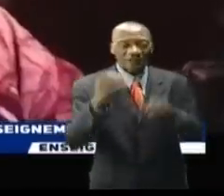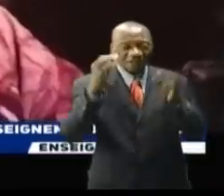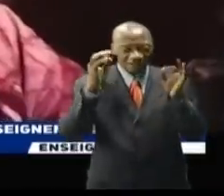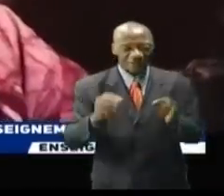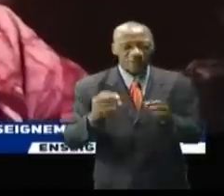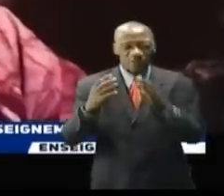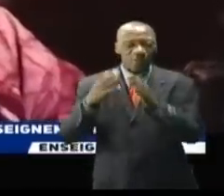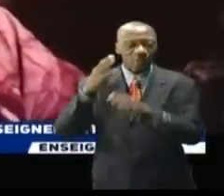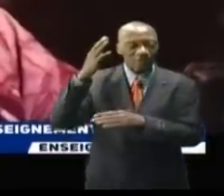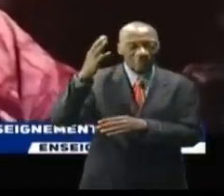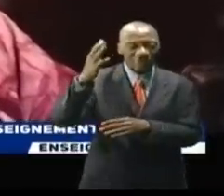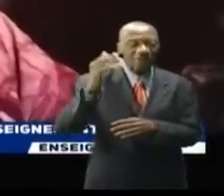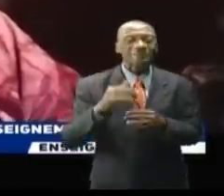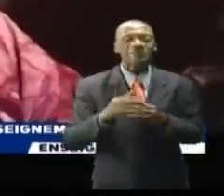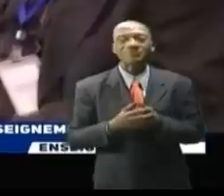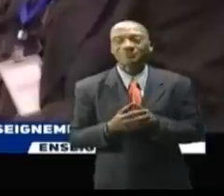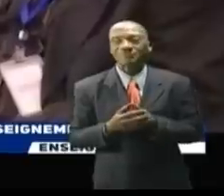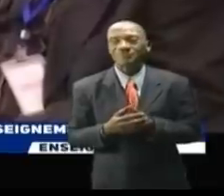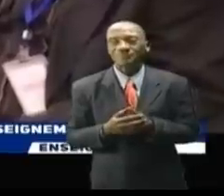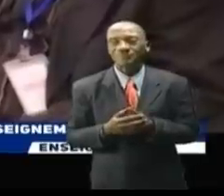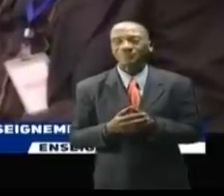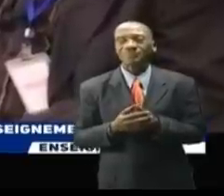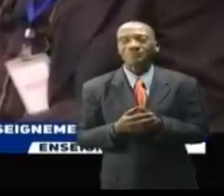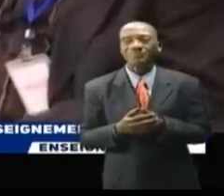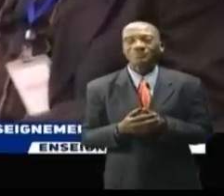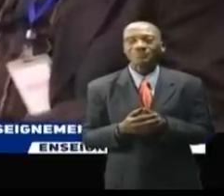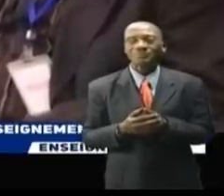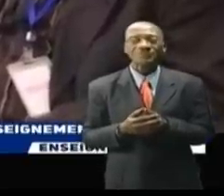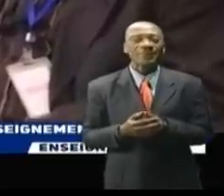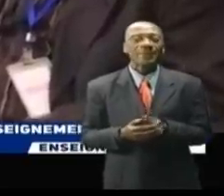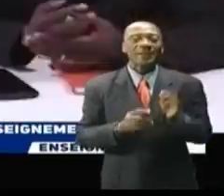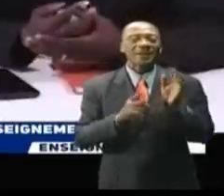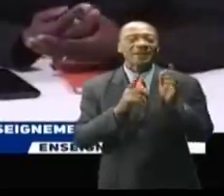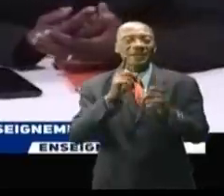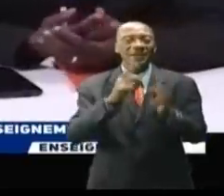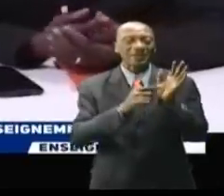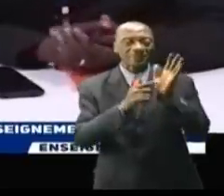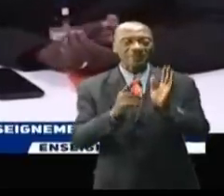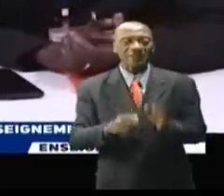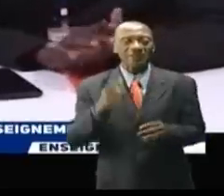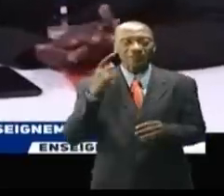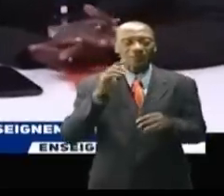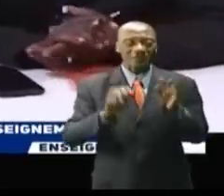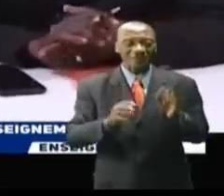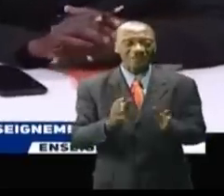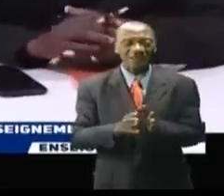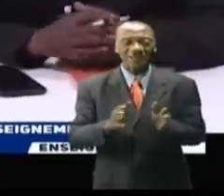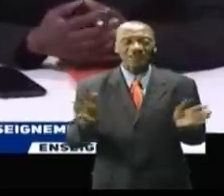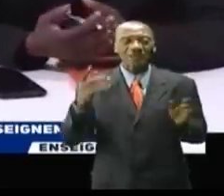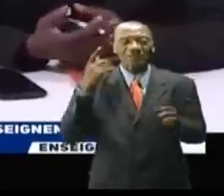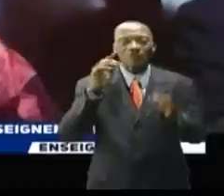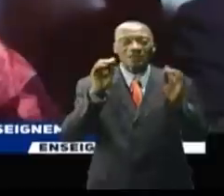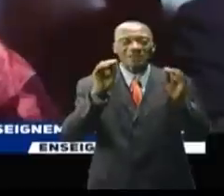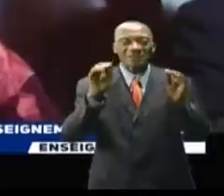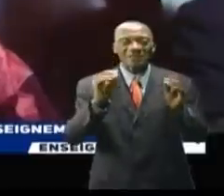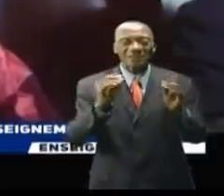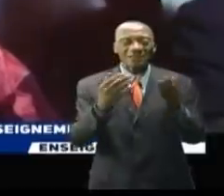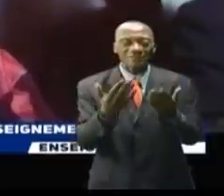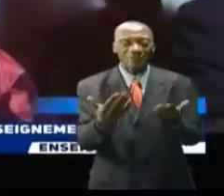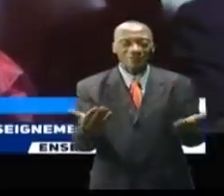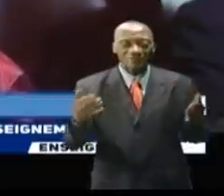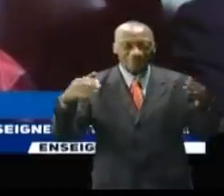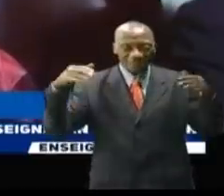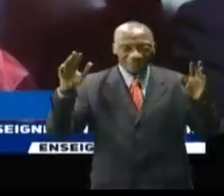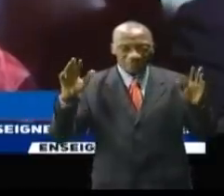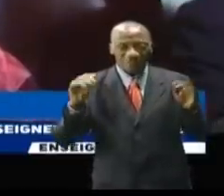a souligné Nzuzi Onasak Atem, représentante du secrétaire général à l'enseignement primaire, secondaire et technique. Le système